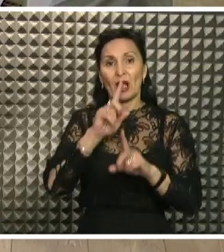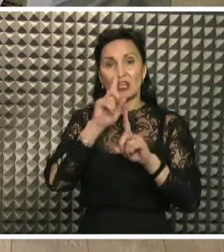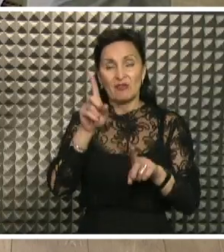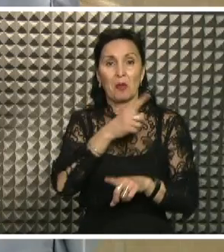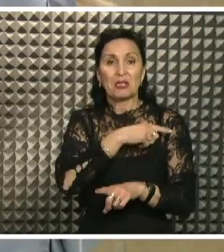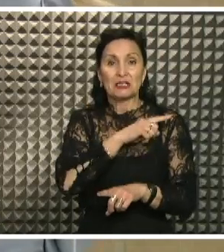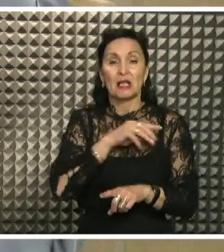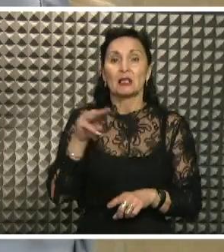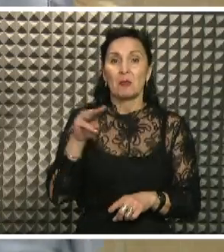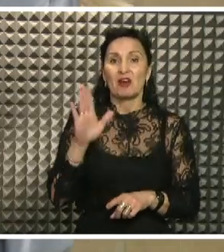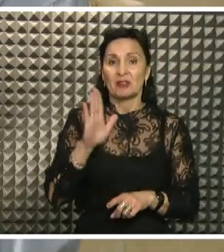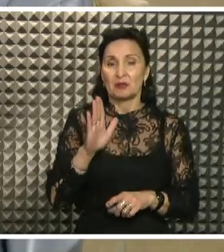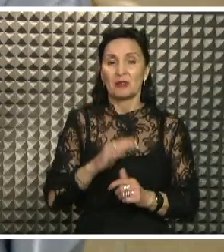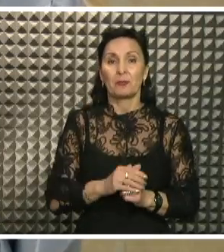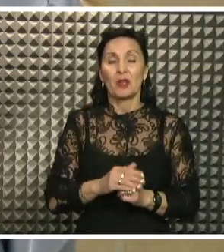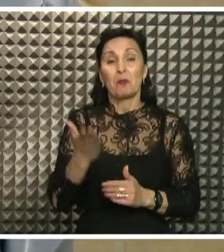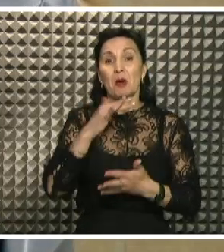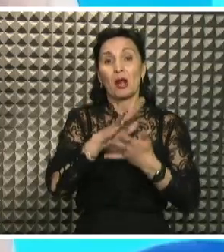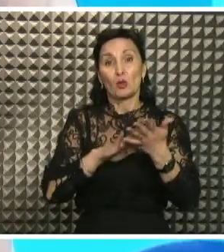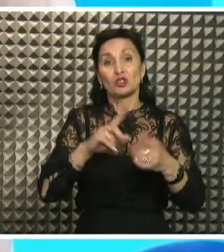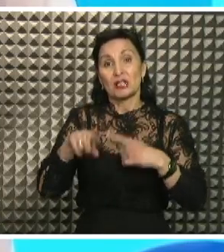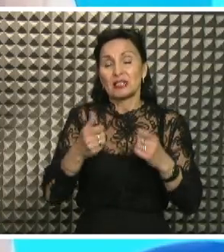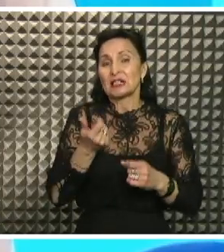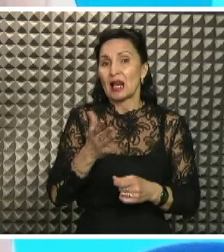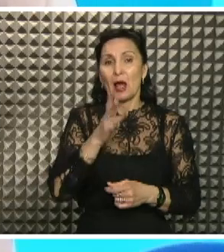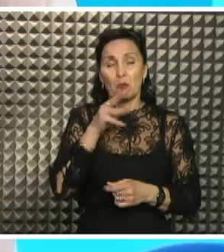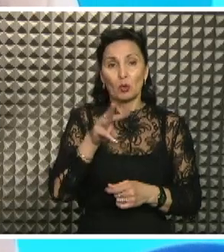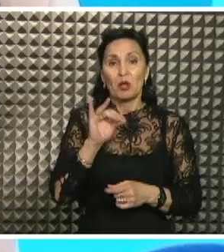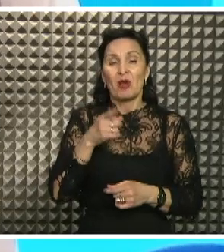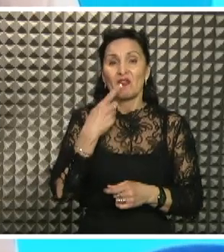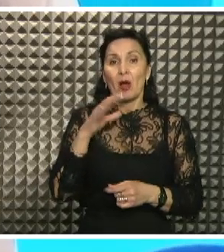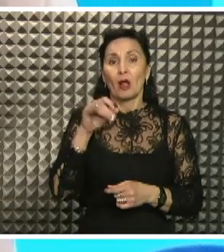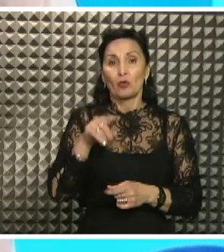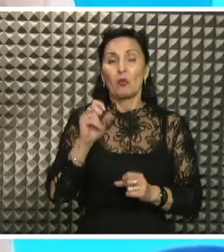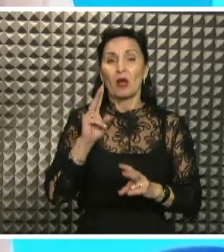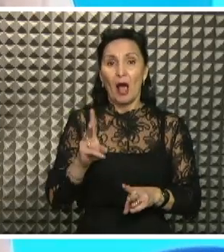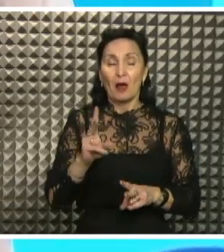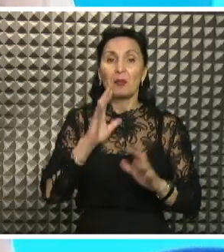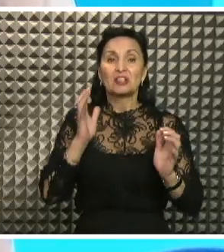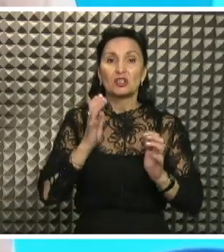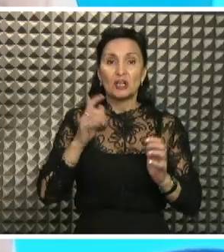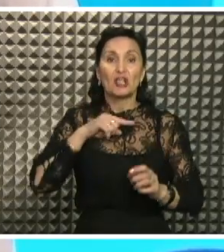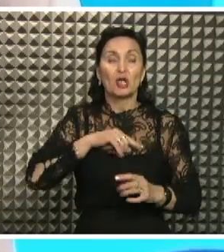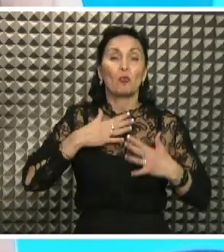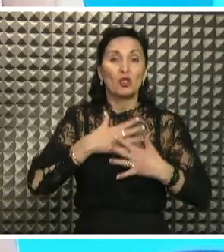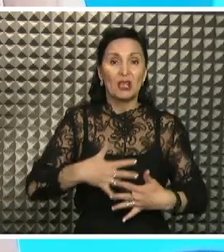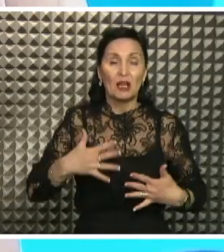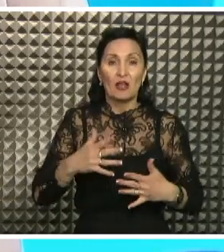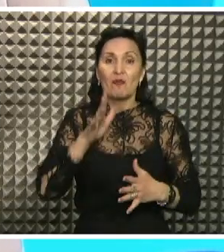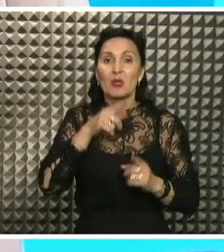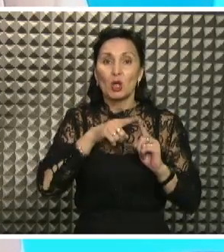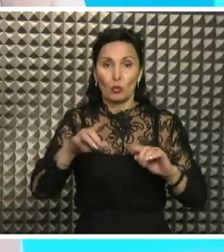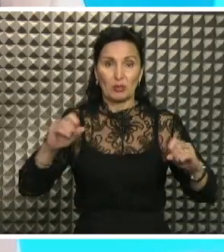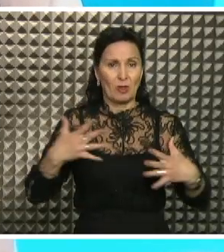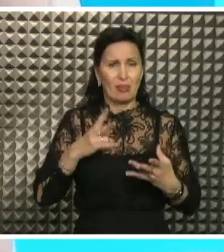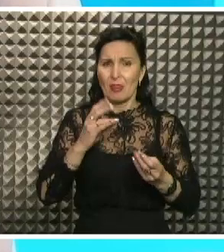Тамара Владимировна Жук. Мы продолжим буквально через несколько минут и поговорим о том, как поддержать иммунитет в период простуд. Не